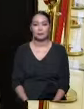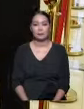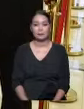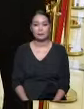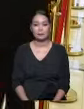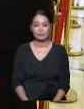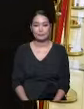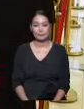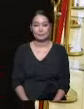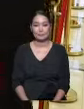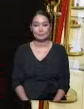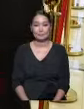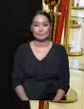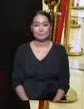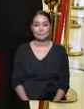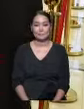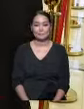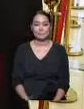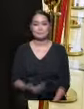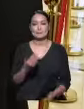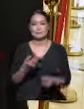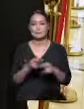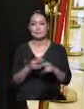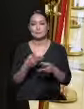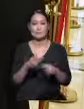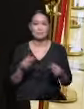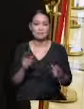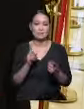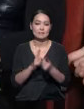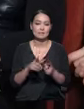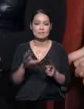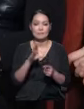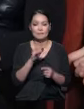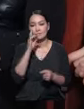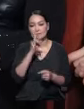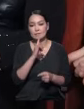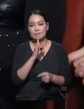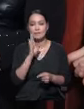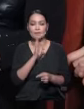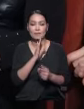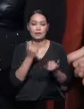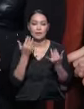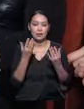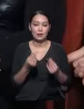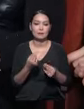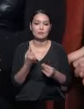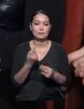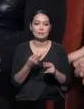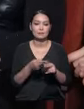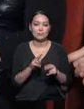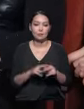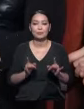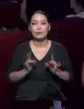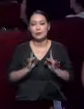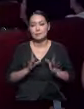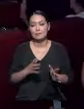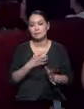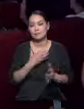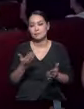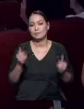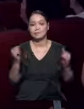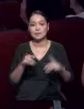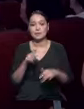Красивые и улыбающиеся. С прихода весны расцвели и североказахстанские женщины. Сегодня накануне одного из любимых ими праздников. Они собрались в